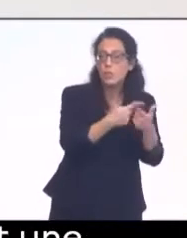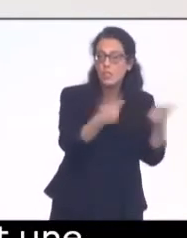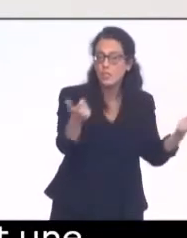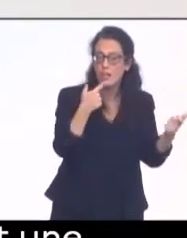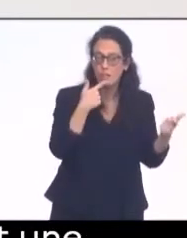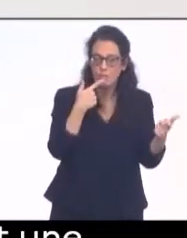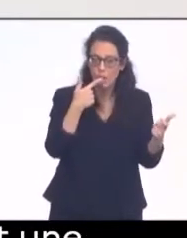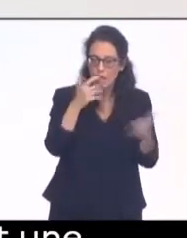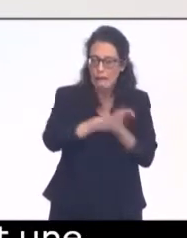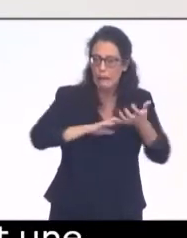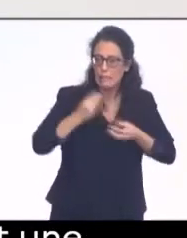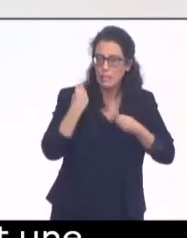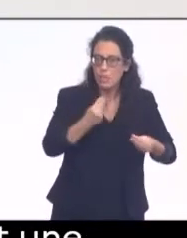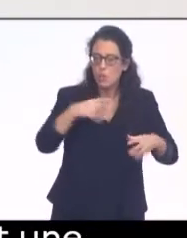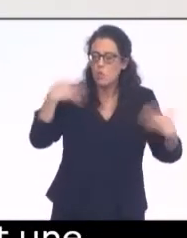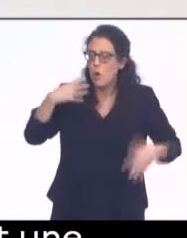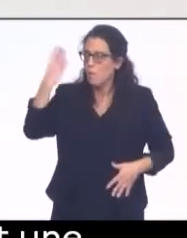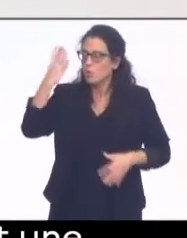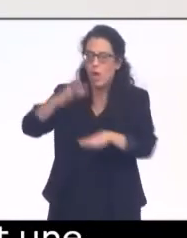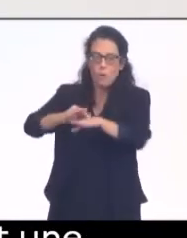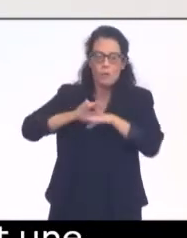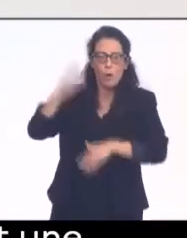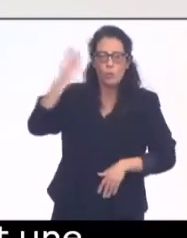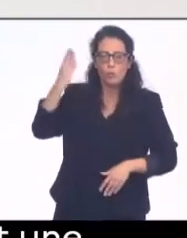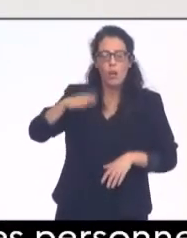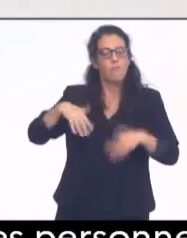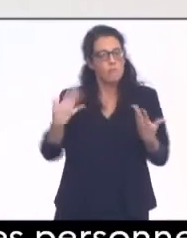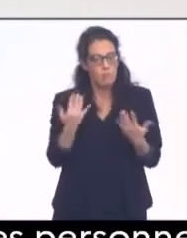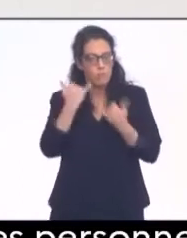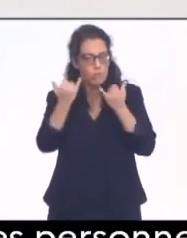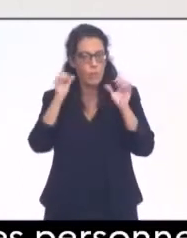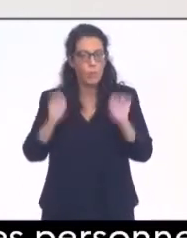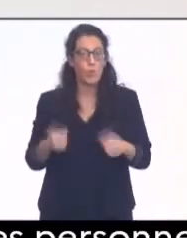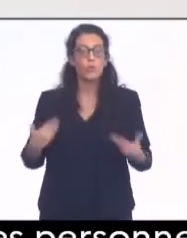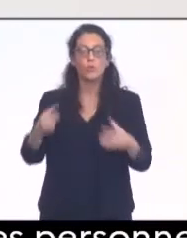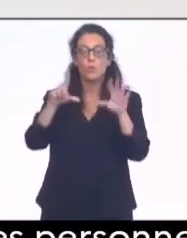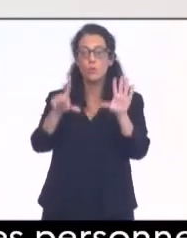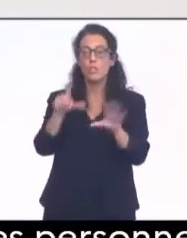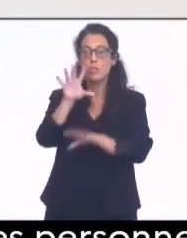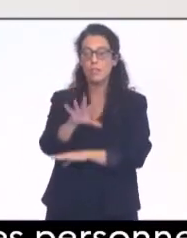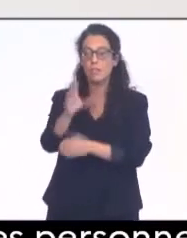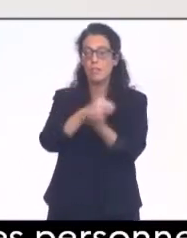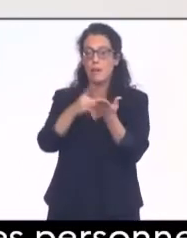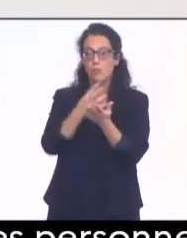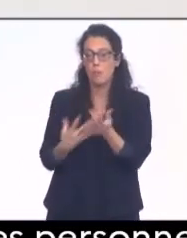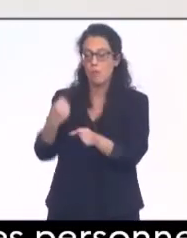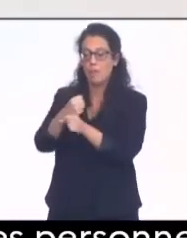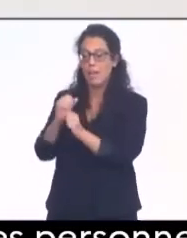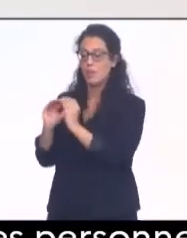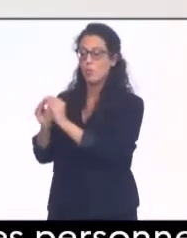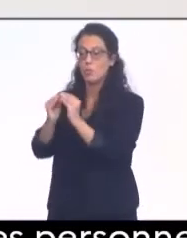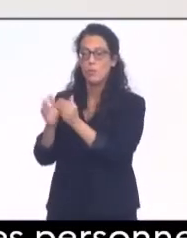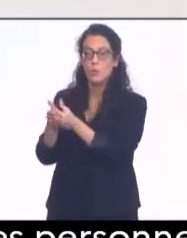justement les besoins d'accompagnement. Donc, nous sommes aujourd'hui à plus de 75 départements qui ont créé ces communautés de